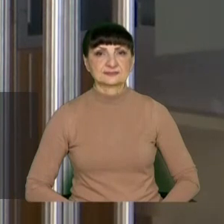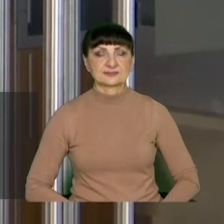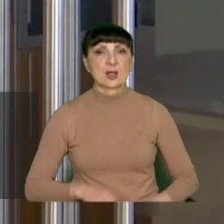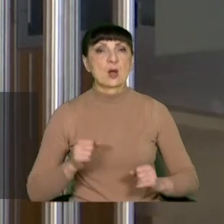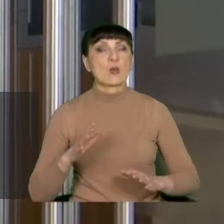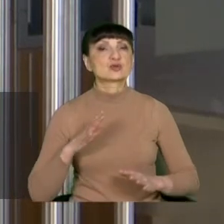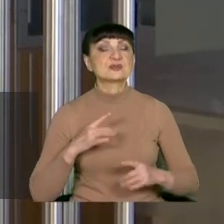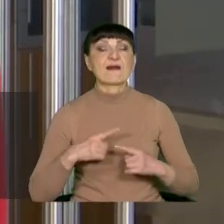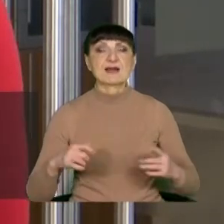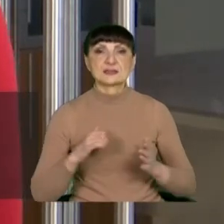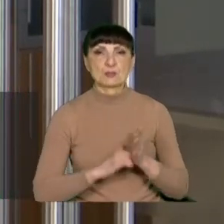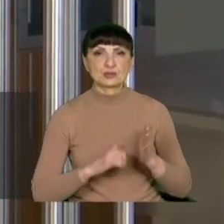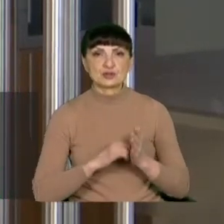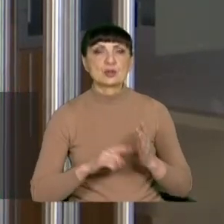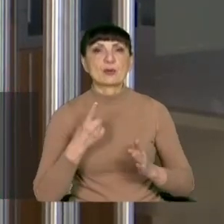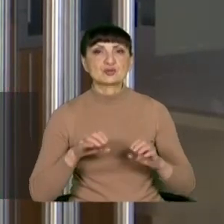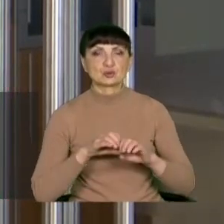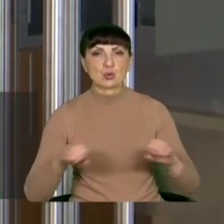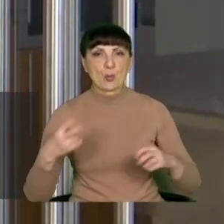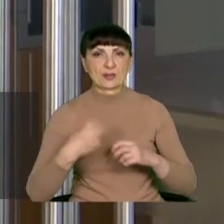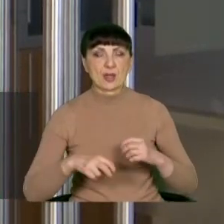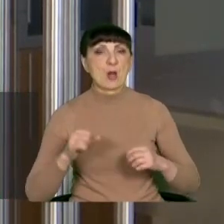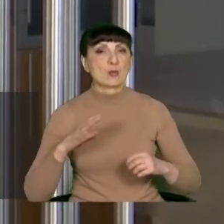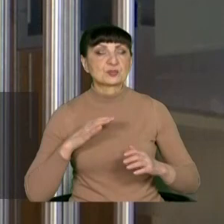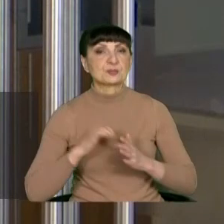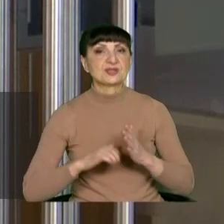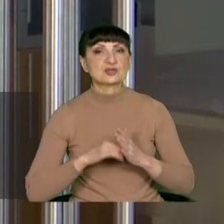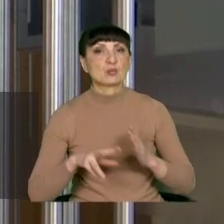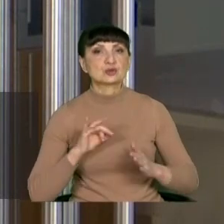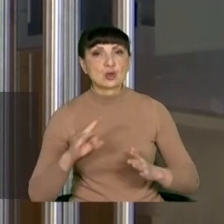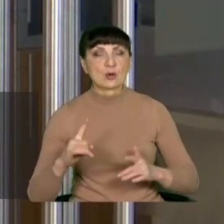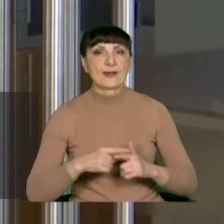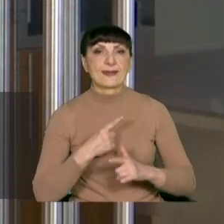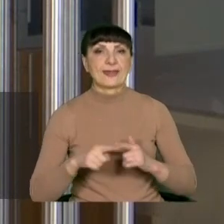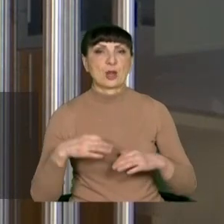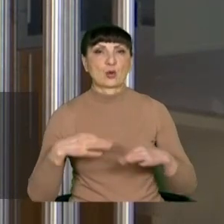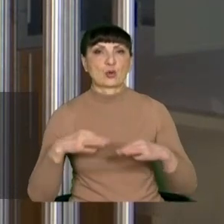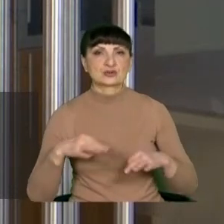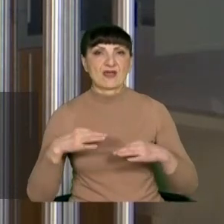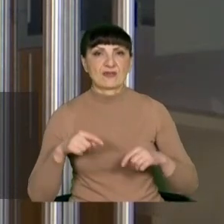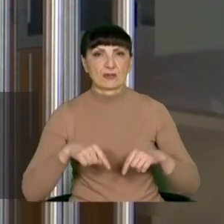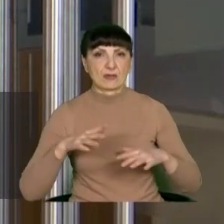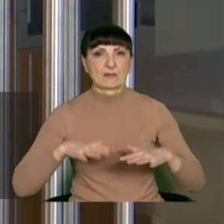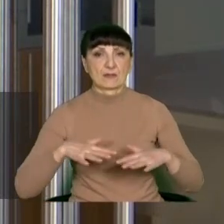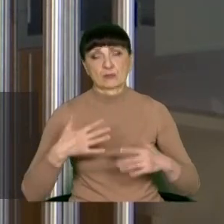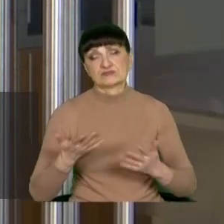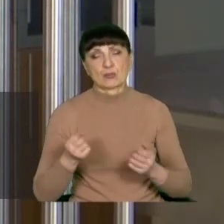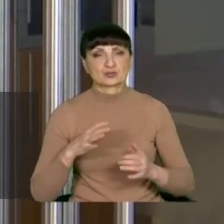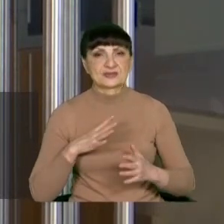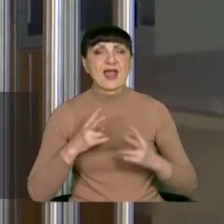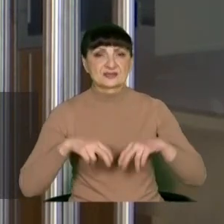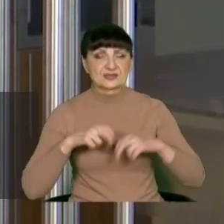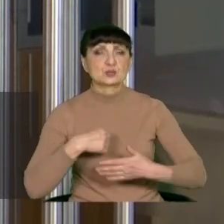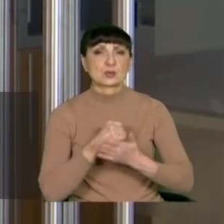Могут быть разные причины, из-за чего трубы вышли из строя. Возможно, причины в мусоре или в проезжающих грузовиках. Это определит экспертиза. У нас, по